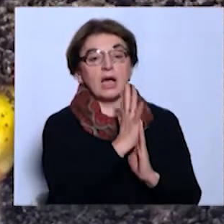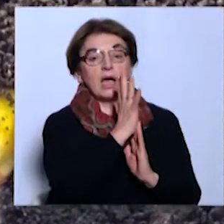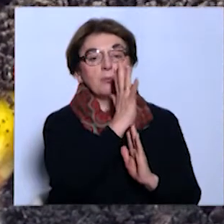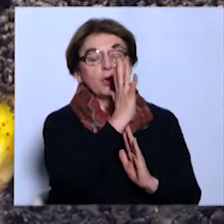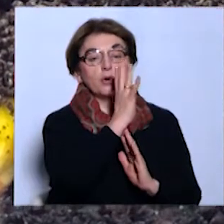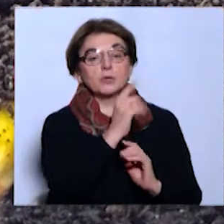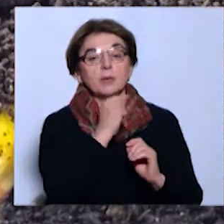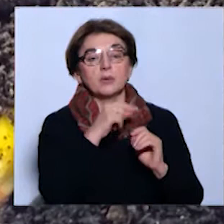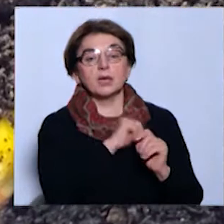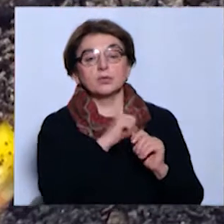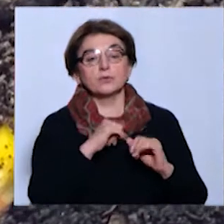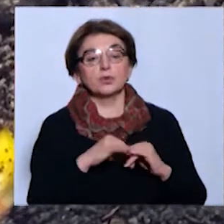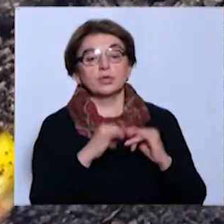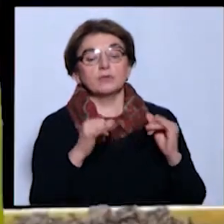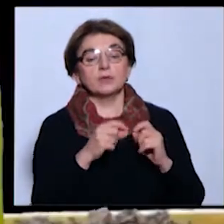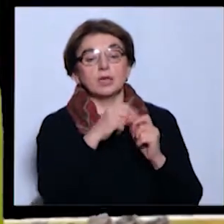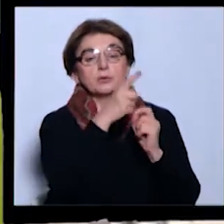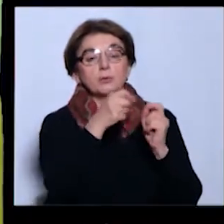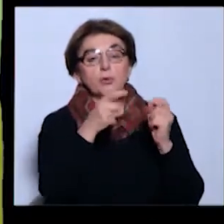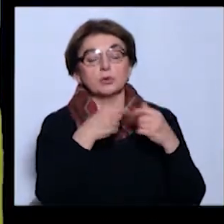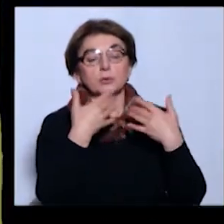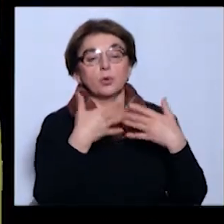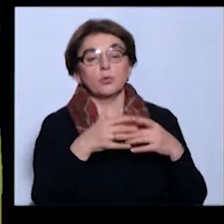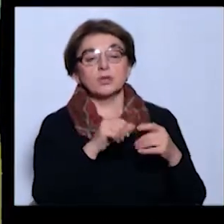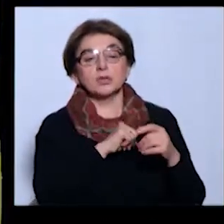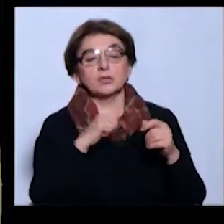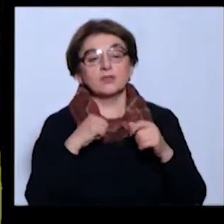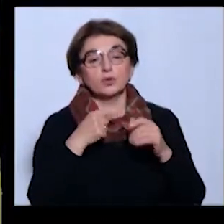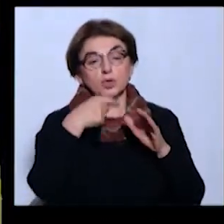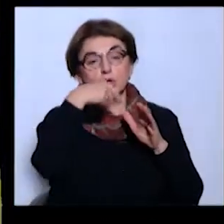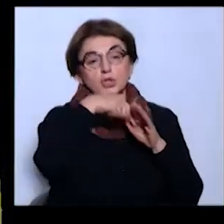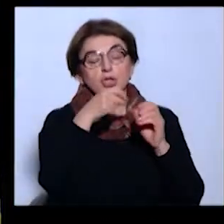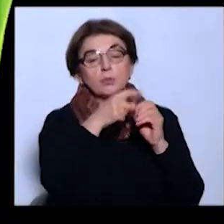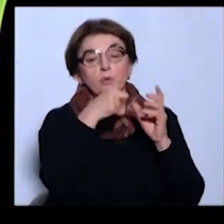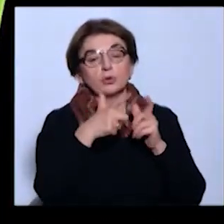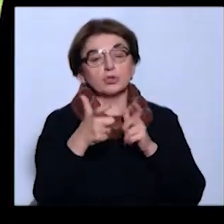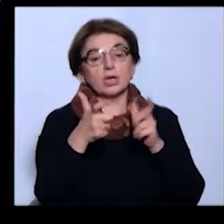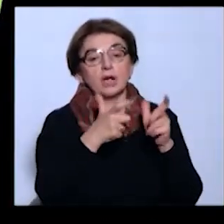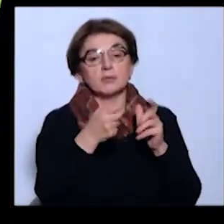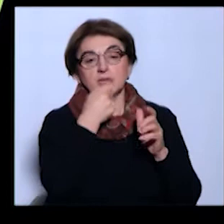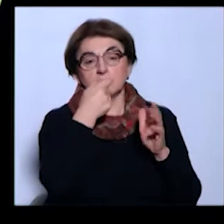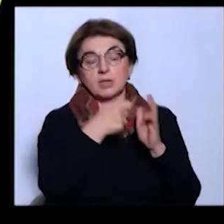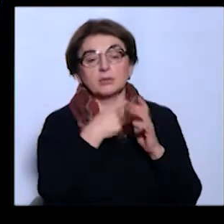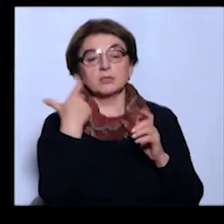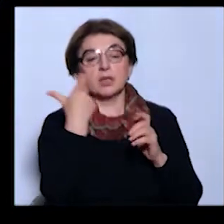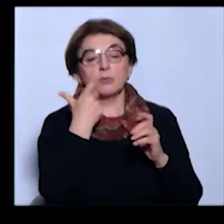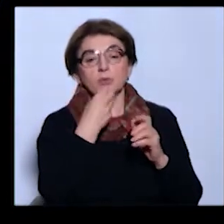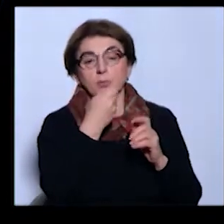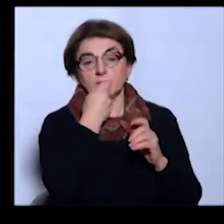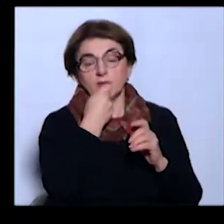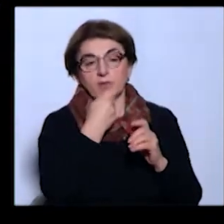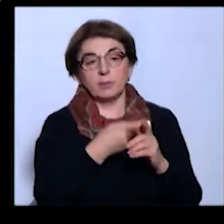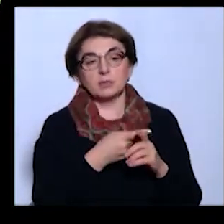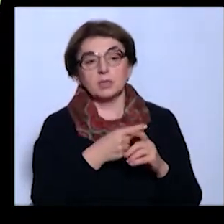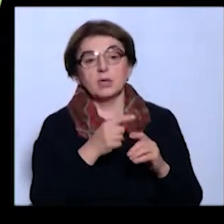ის ვითარებს ფოთლებს და იწყებს უკვე ფოტოსინთეზის პროცესს და იწყებს დამოუკიდებელ კვებას.